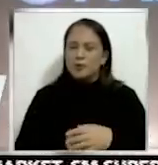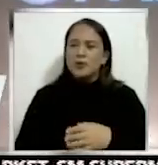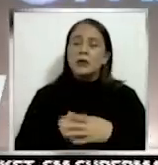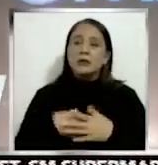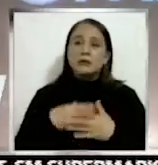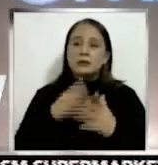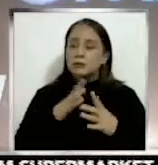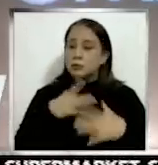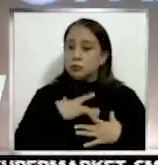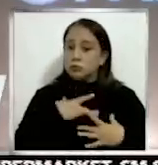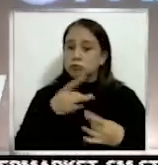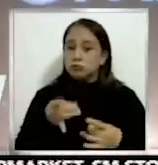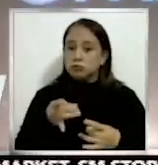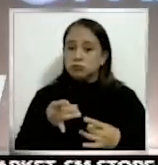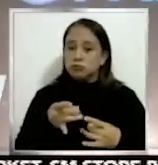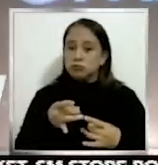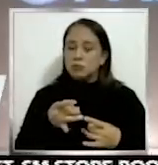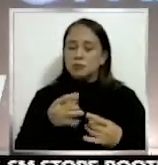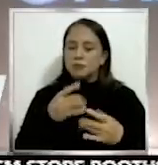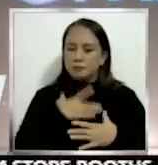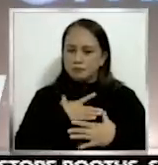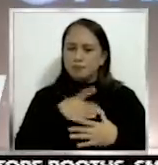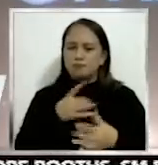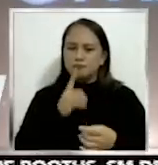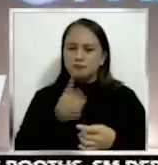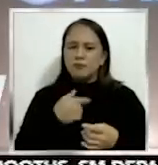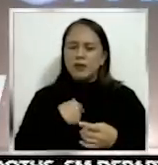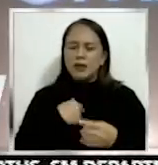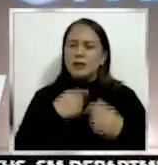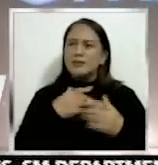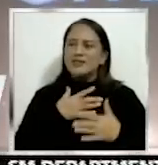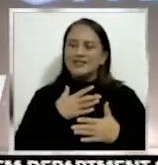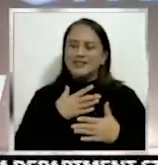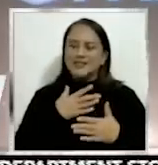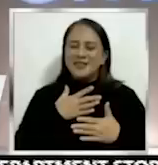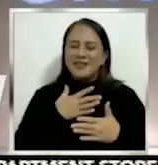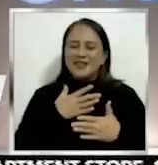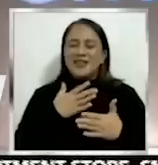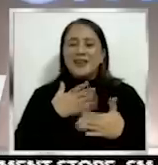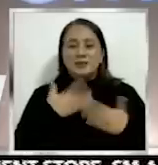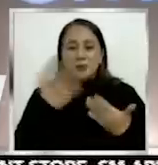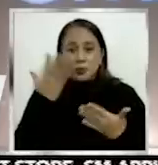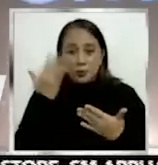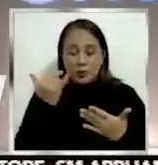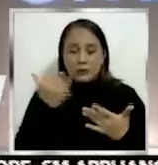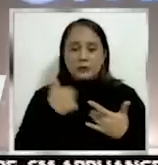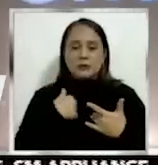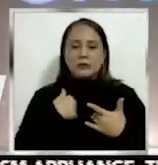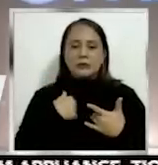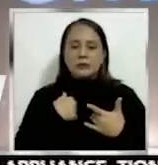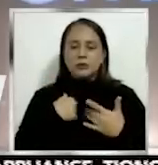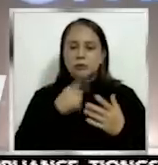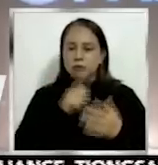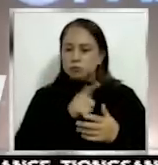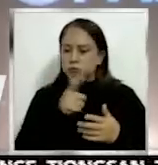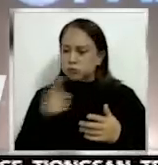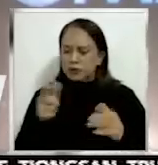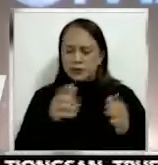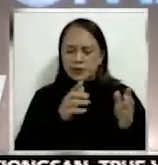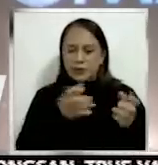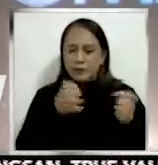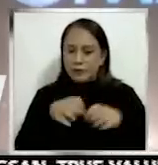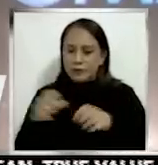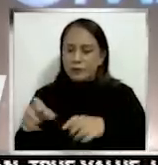yung kwentong yun naman. Nakakatuwa dahil yung talagang sequence of events ng GMA pagdating